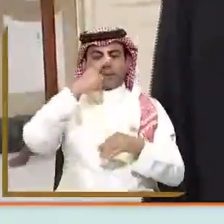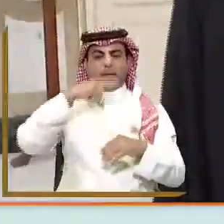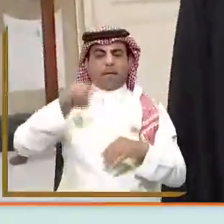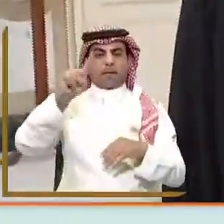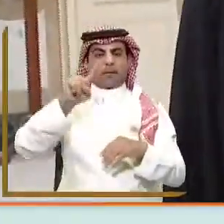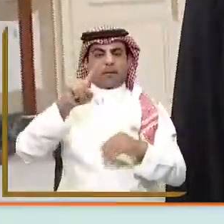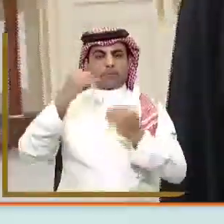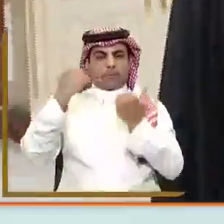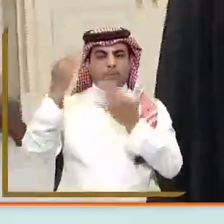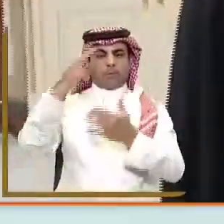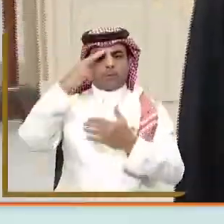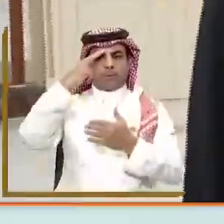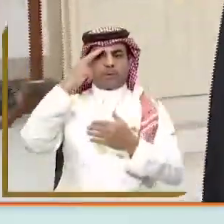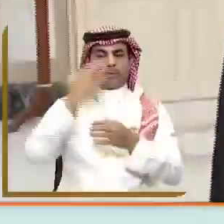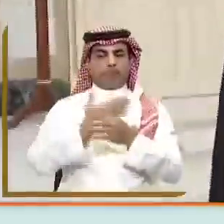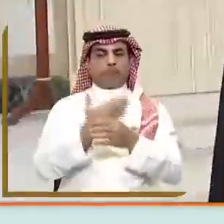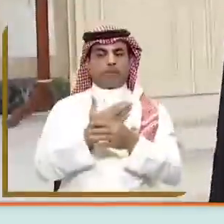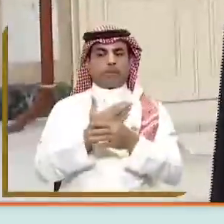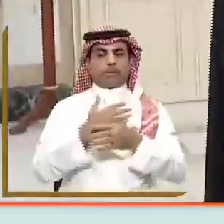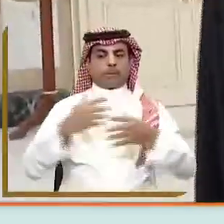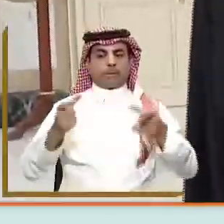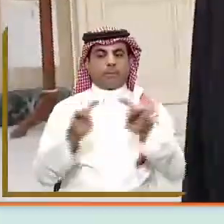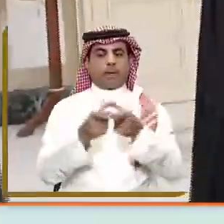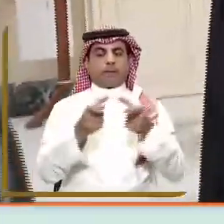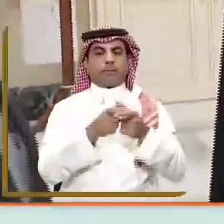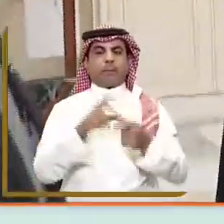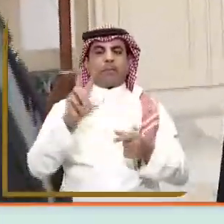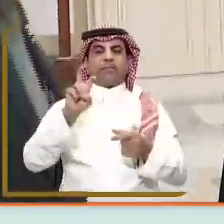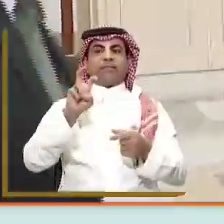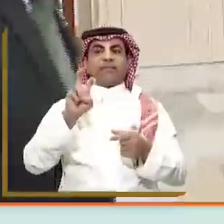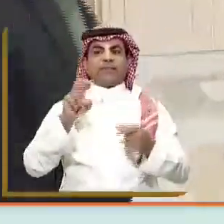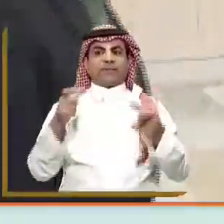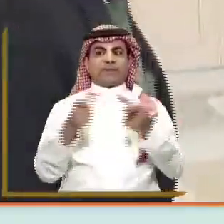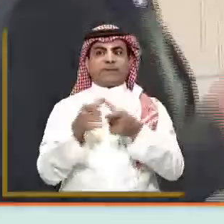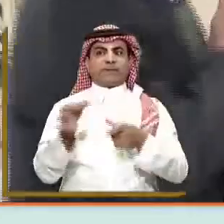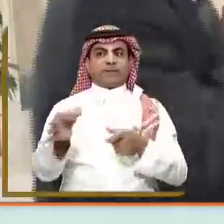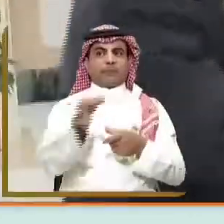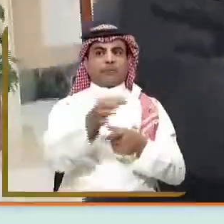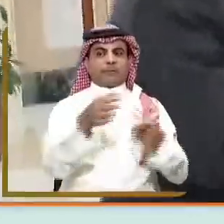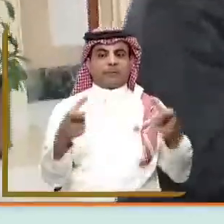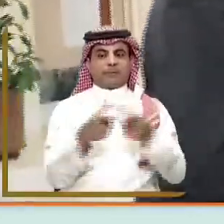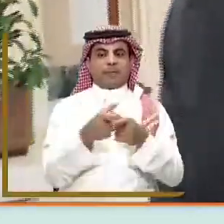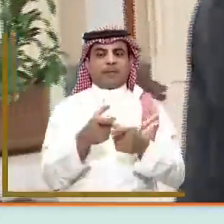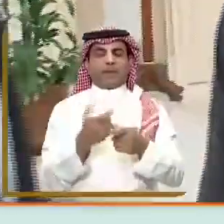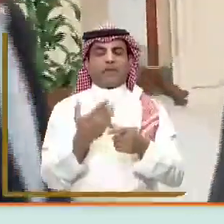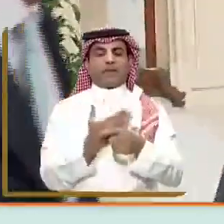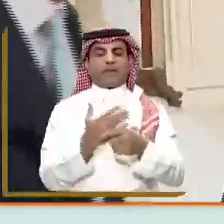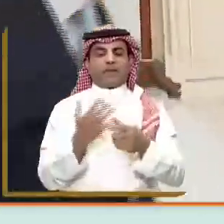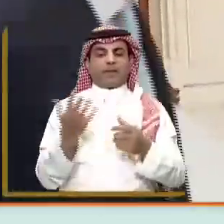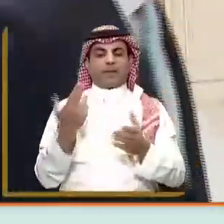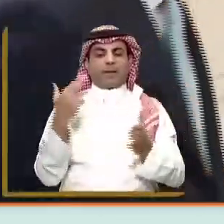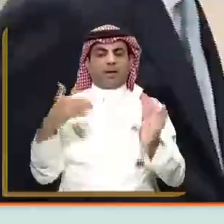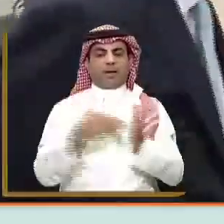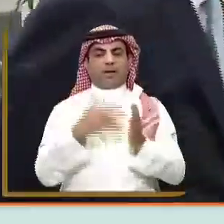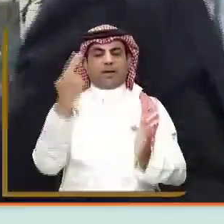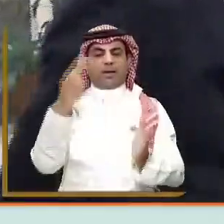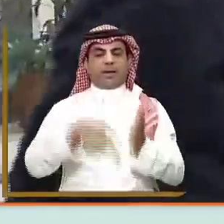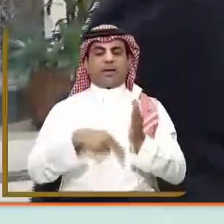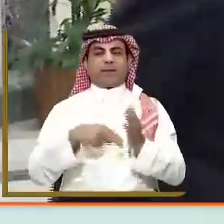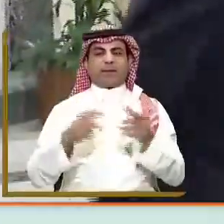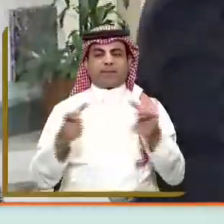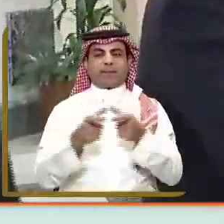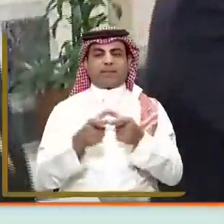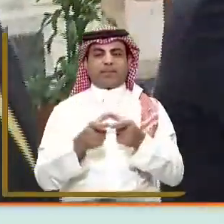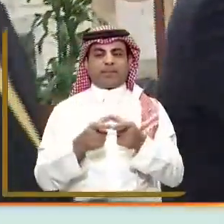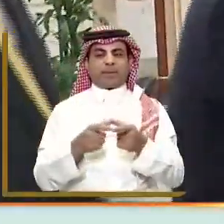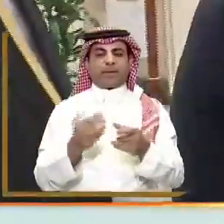وقد هنأ دولة رئيس وزراء مملكة تايلاند المملكة على نجاحها في تنظيم وعقد اجتماعات قمة مجموعة 20